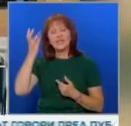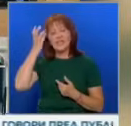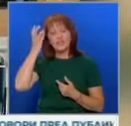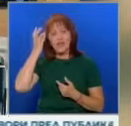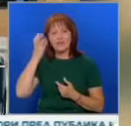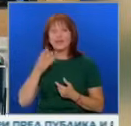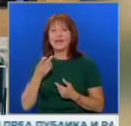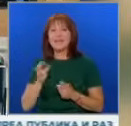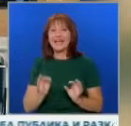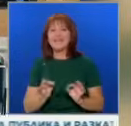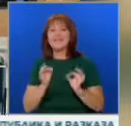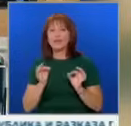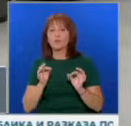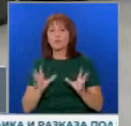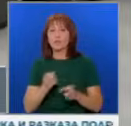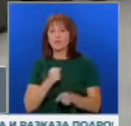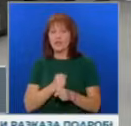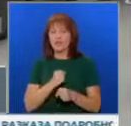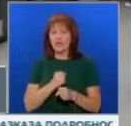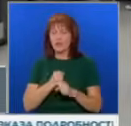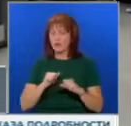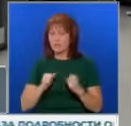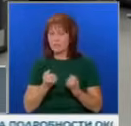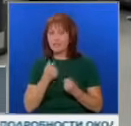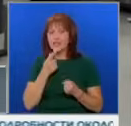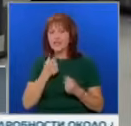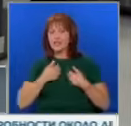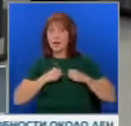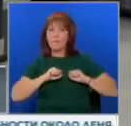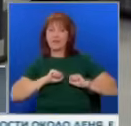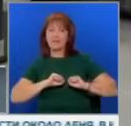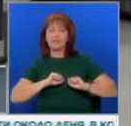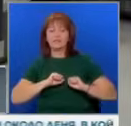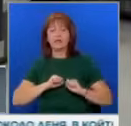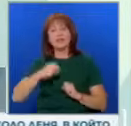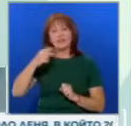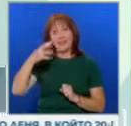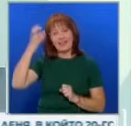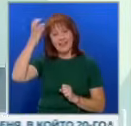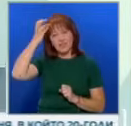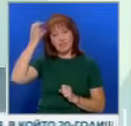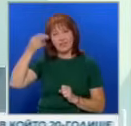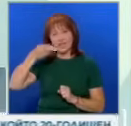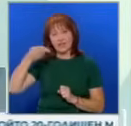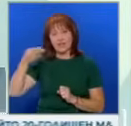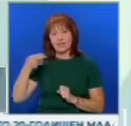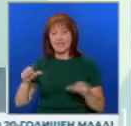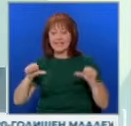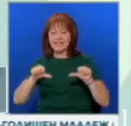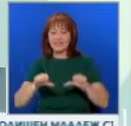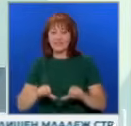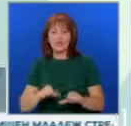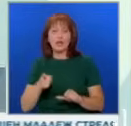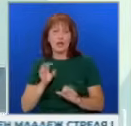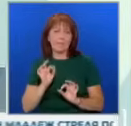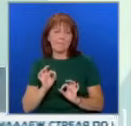за киберсигурност заработиха на пълни обороти, за да предпазят държавните институции. Сривът е типичен